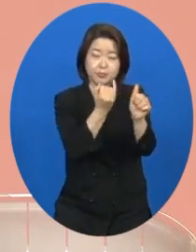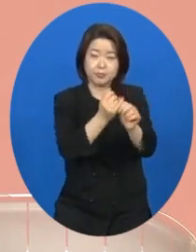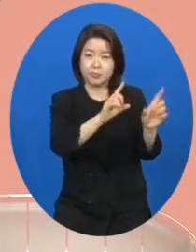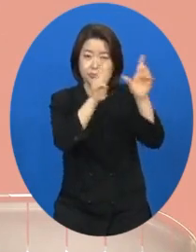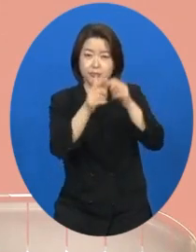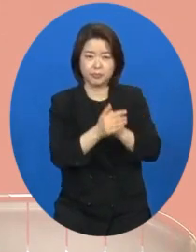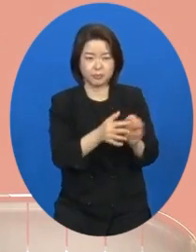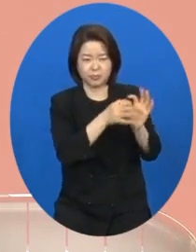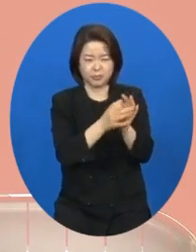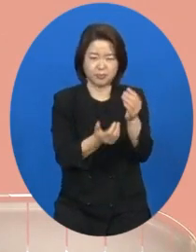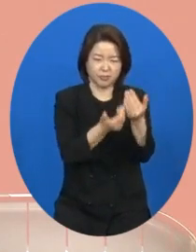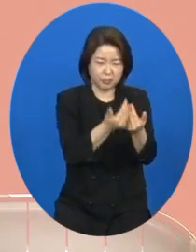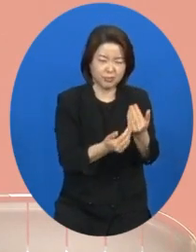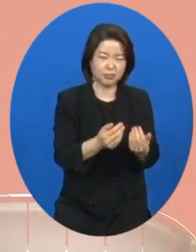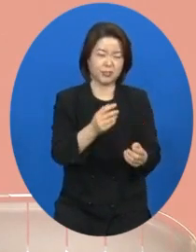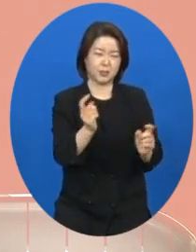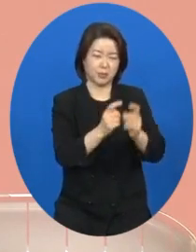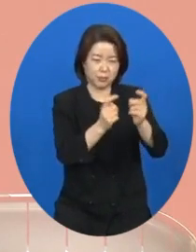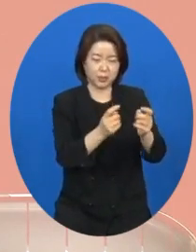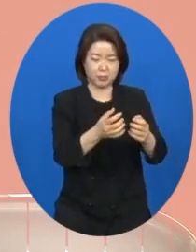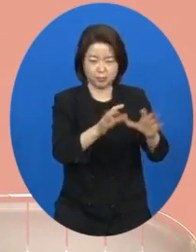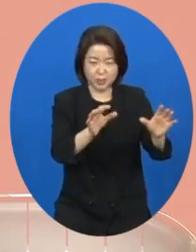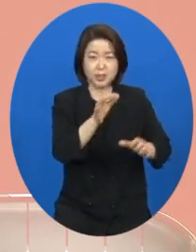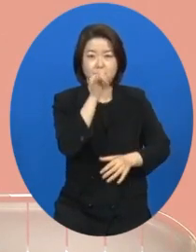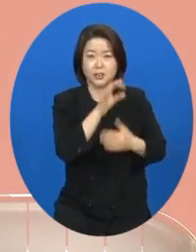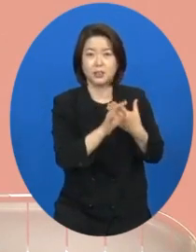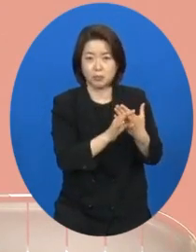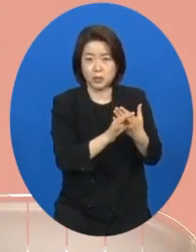계속 서로 다투고 깨어져 있다면